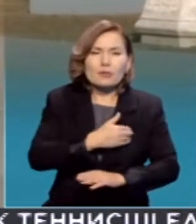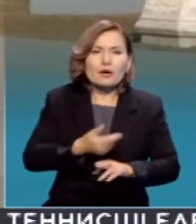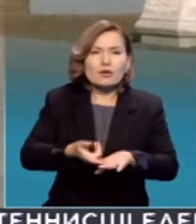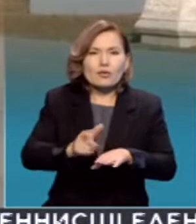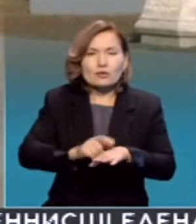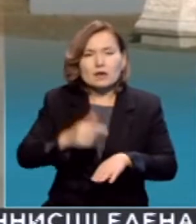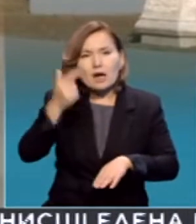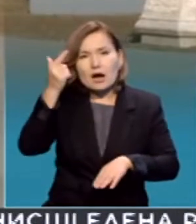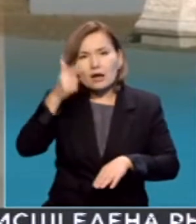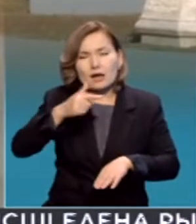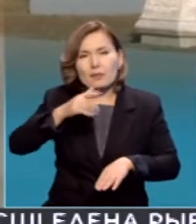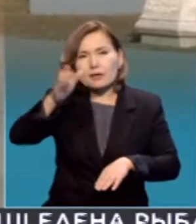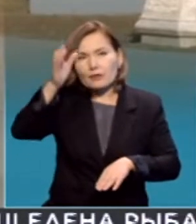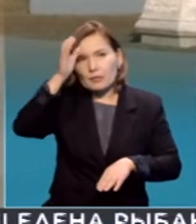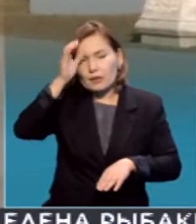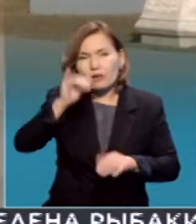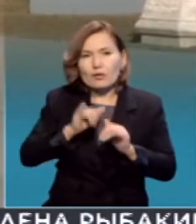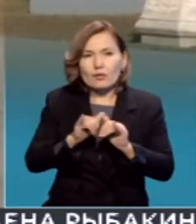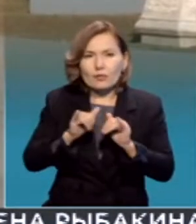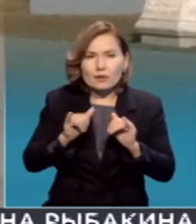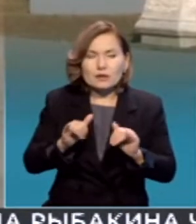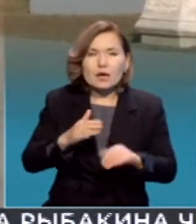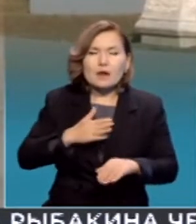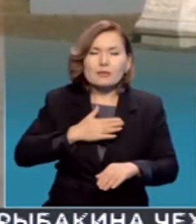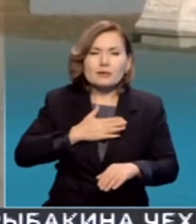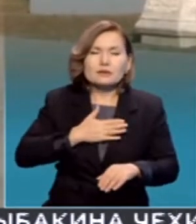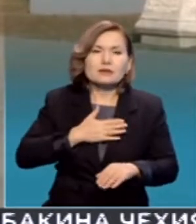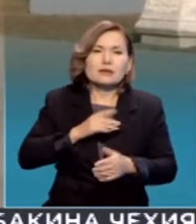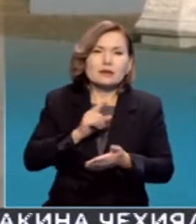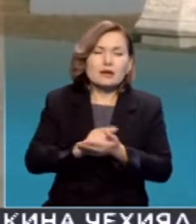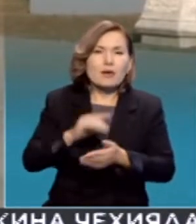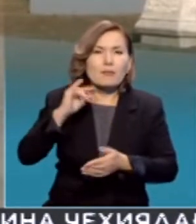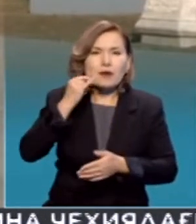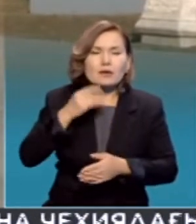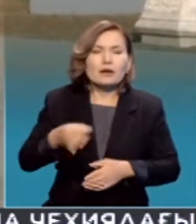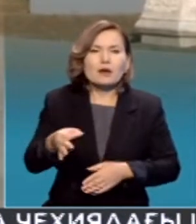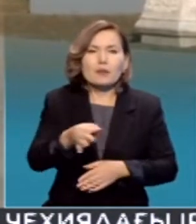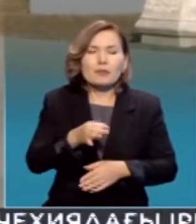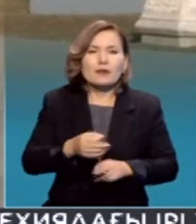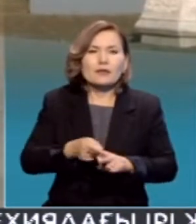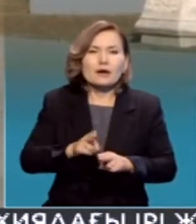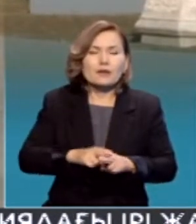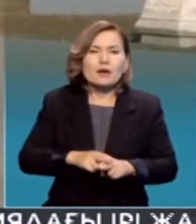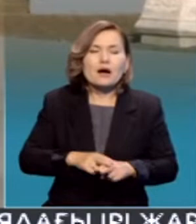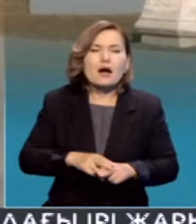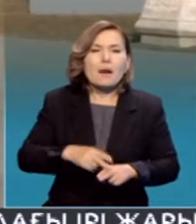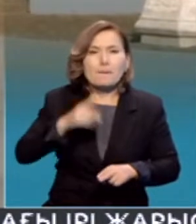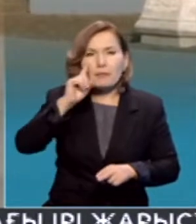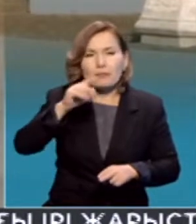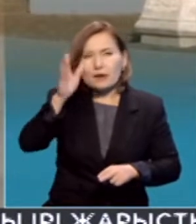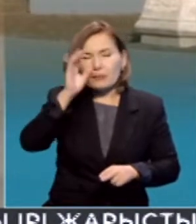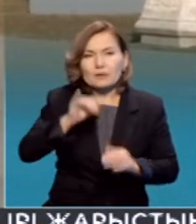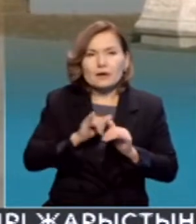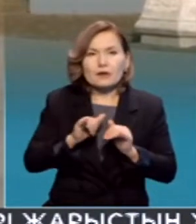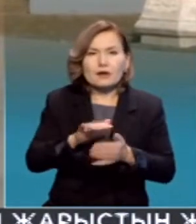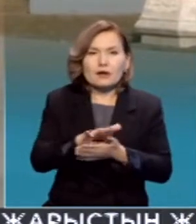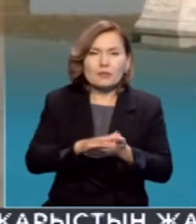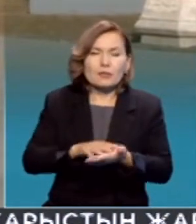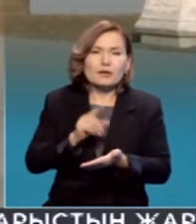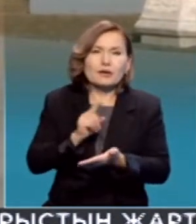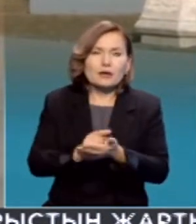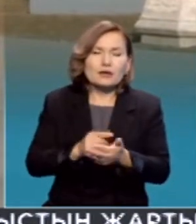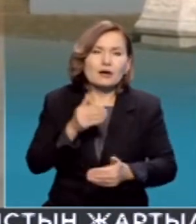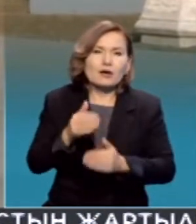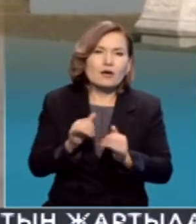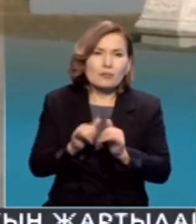жығады, білімді мыңды жығады ғой. Осы жағынан жаңағы Павлодар өңірі білімді ары қарай дамыту керек, қолға ұстау керек